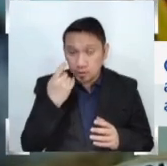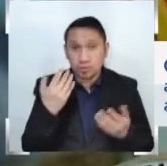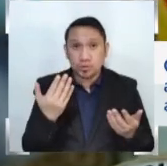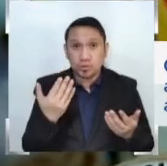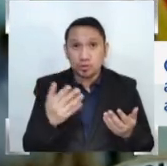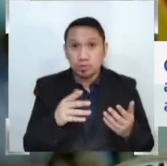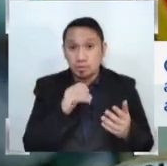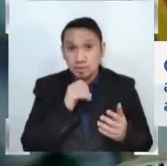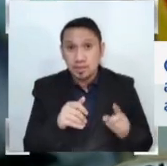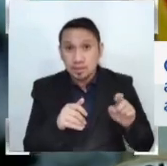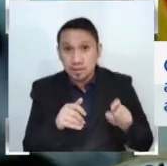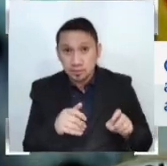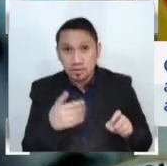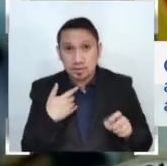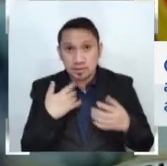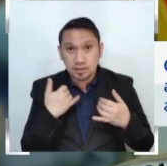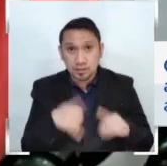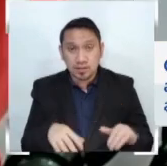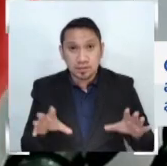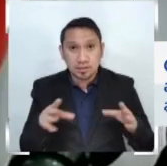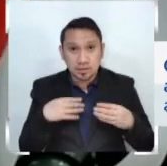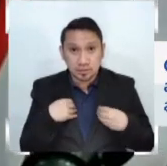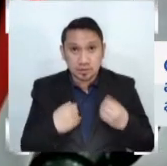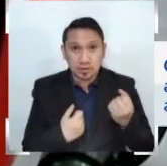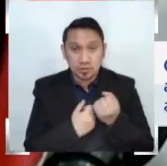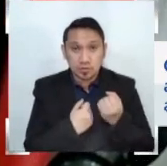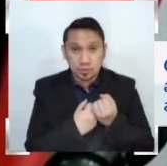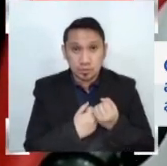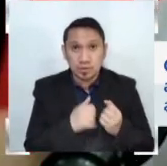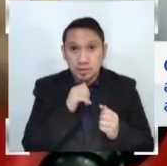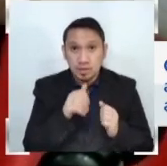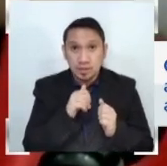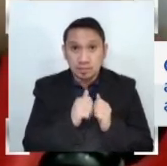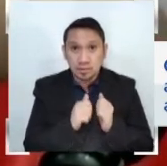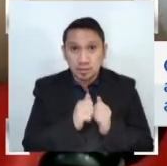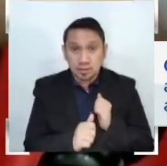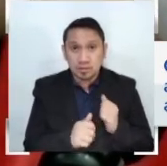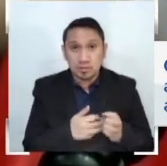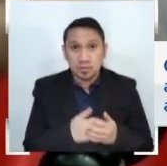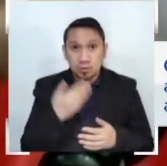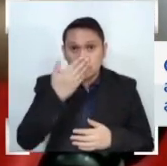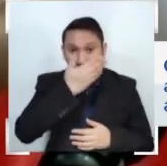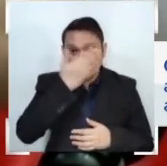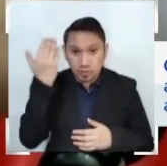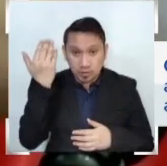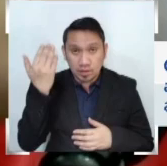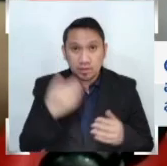nangangailangan, nakakakuha ng subsidy. Hindi ibig sabihin ito na kinalimutan natin yung ating